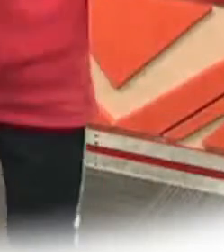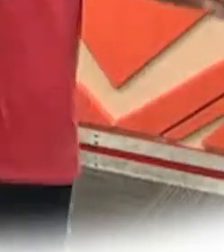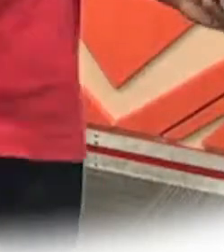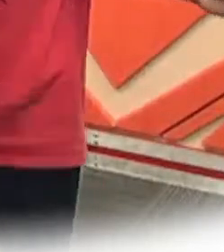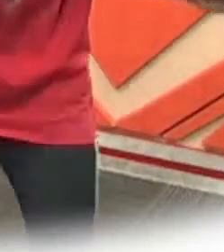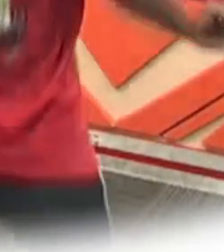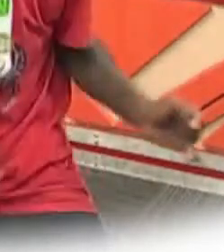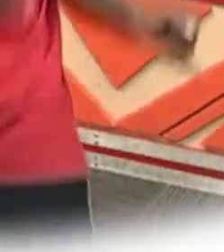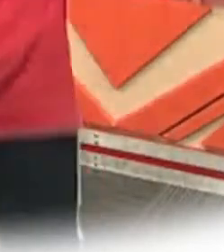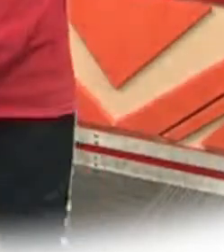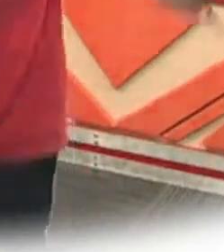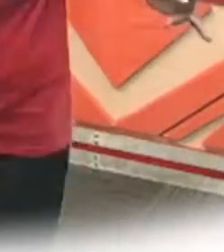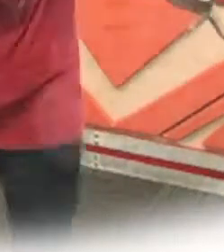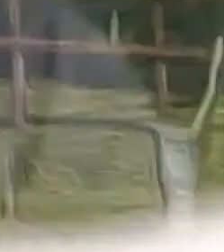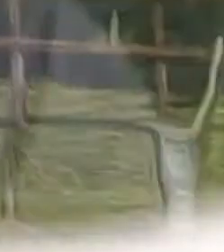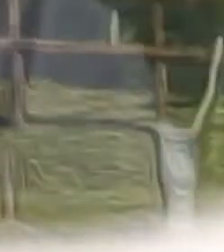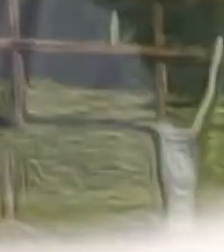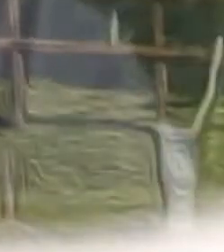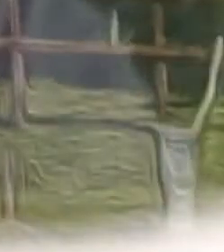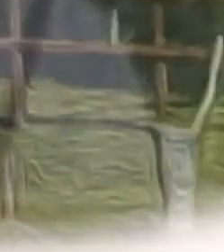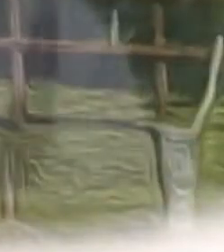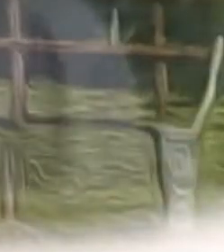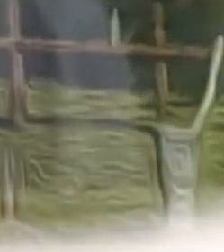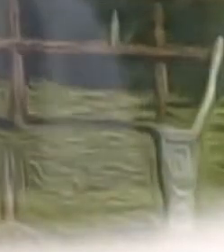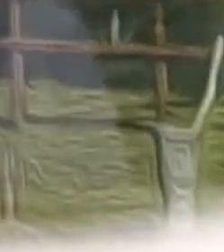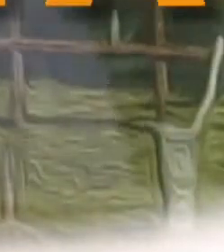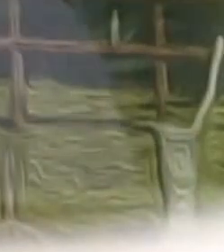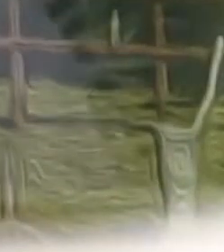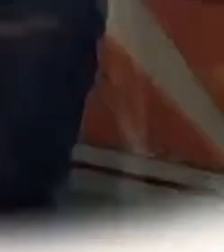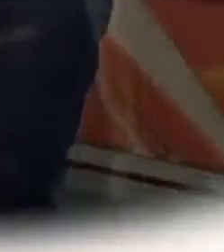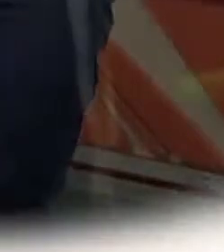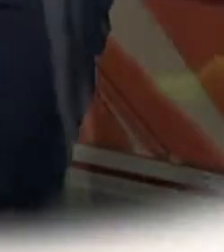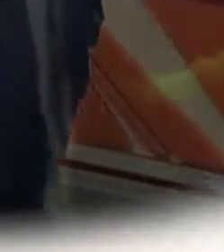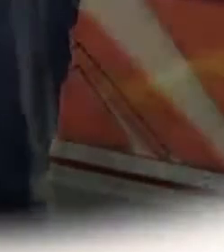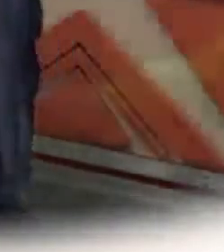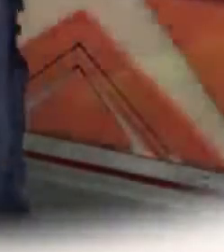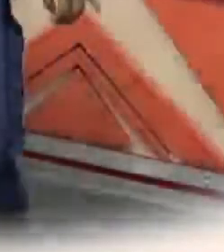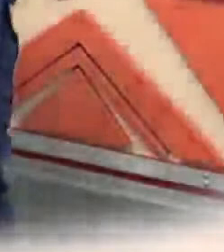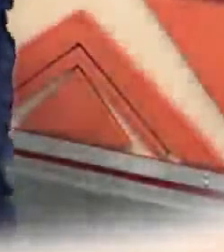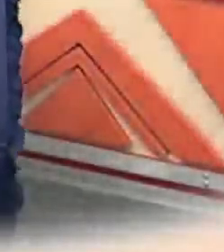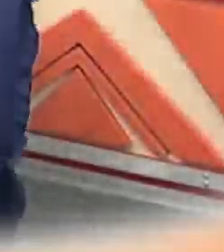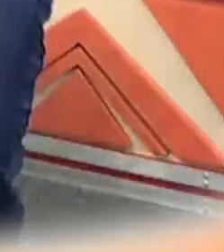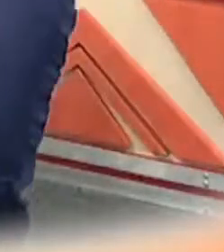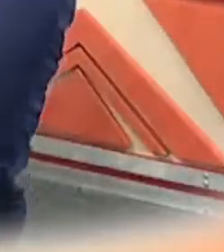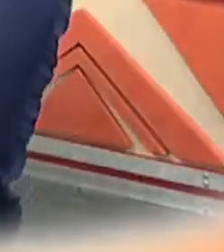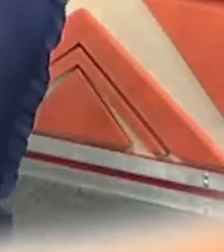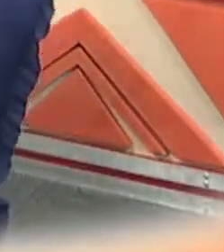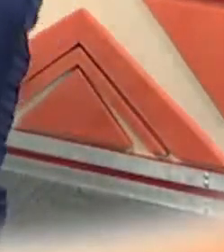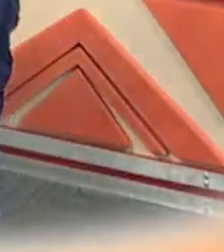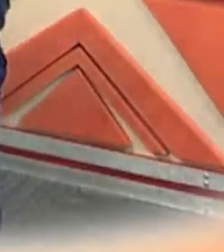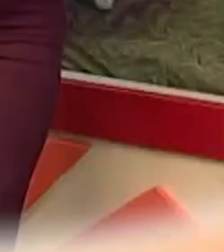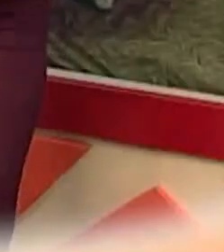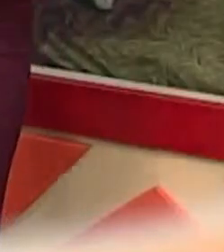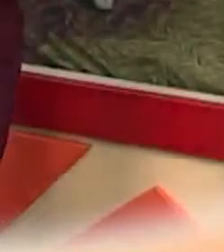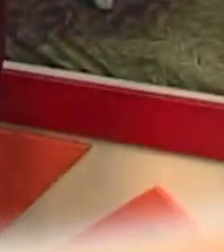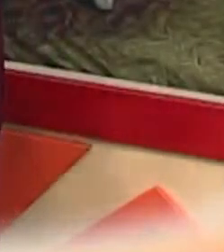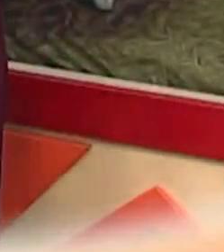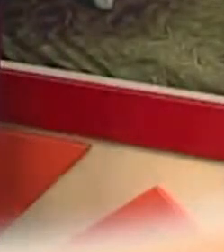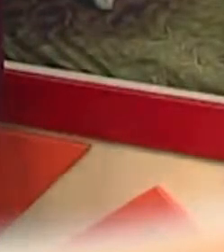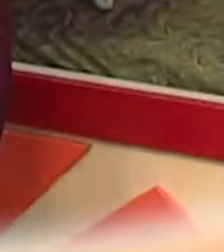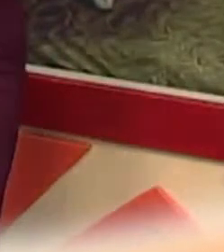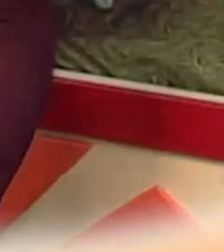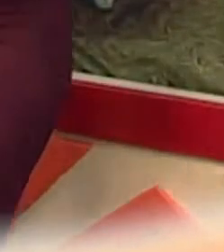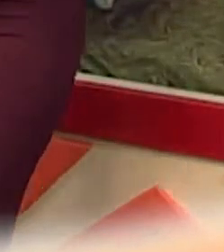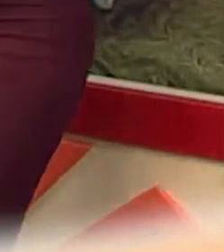Na tukeinekiriria kiumia muthi wa gatano tukagwa kiharo tukevarita in style